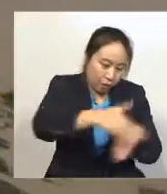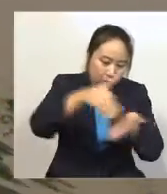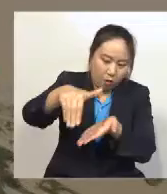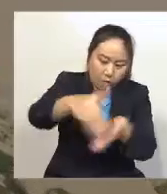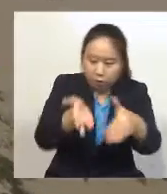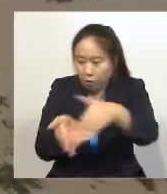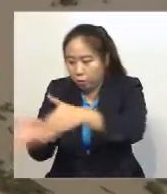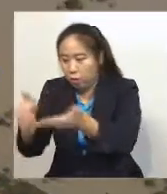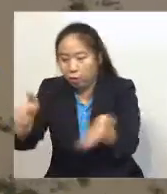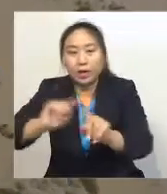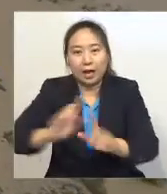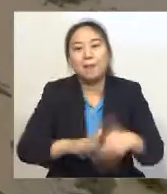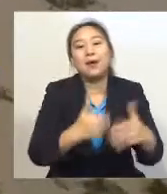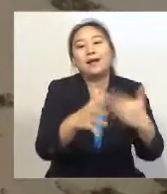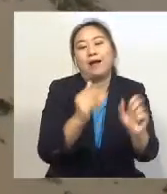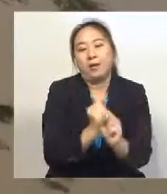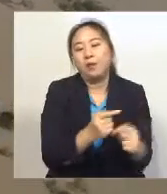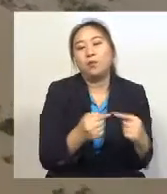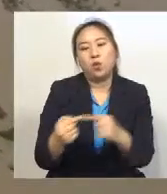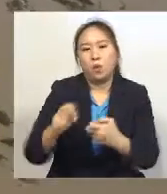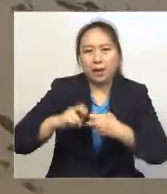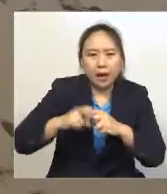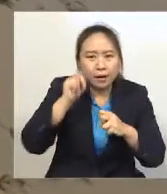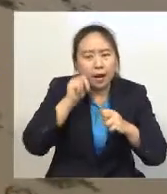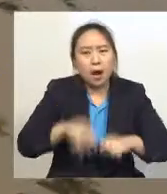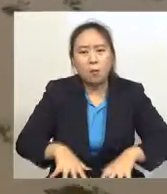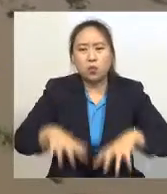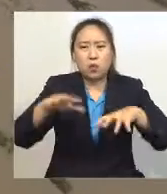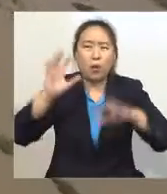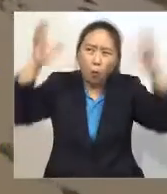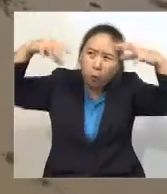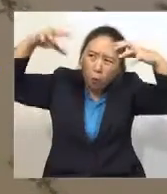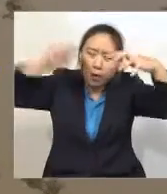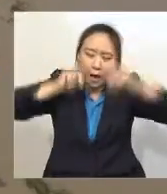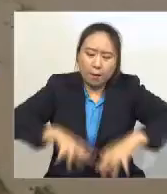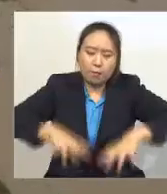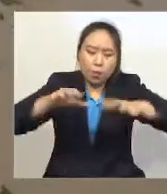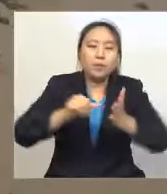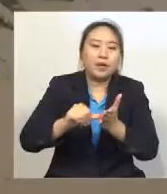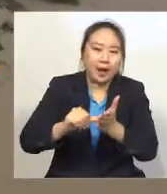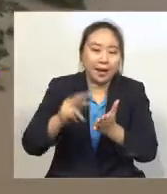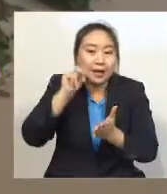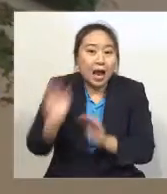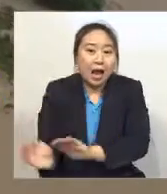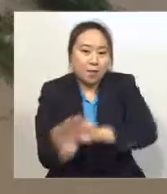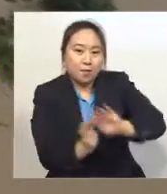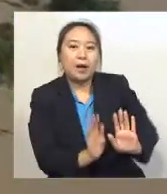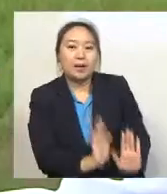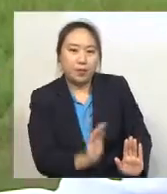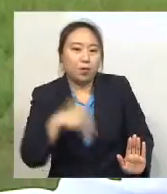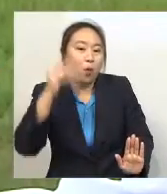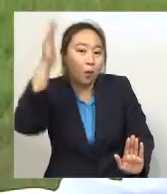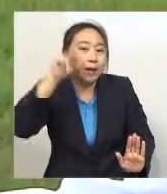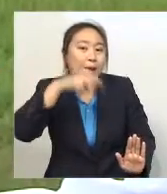ที่ดำเนินการอย่างต่อเนื่องบรรเทาปัญหาน้ำท่วมในช่วงฤดูฝนและสามารถนำน้ำมาใช้ในช่วงหน้าแล้